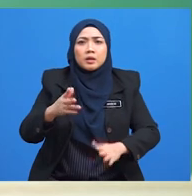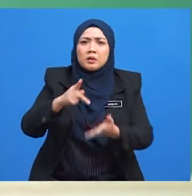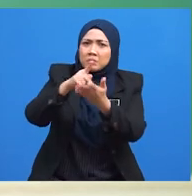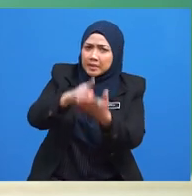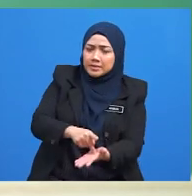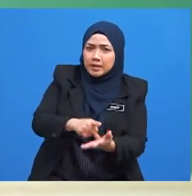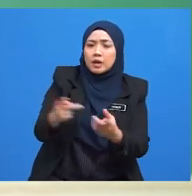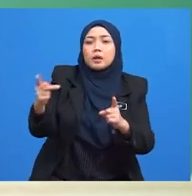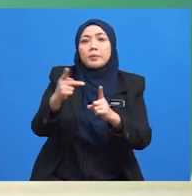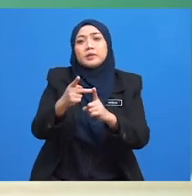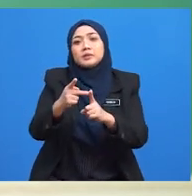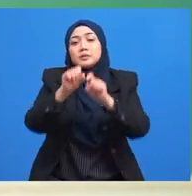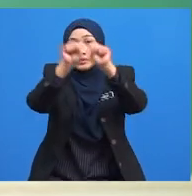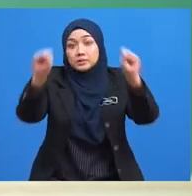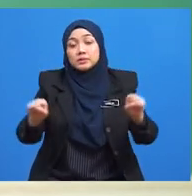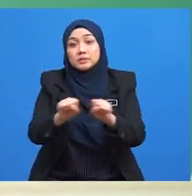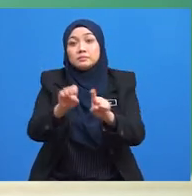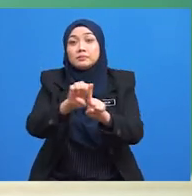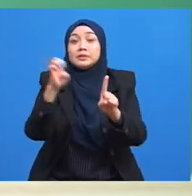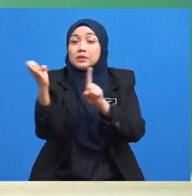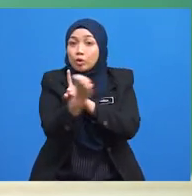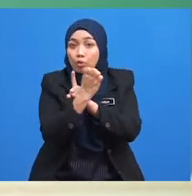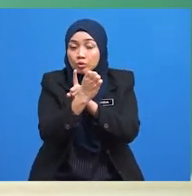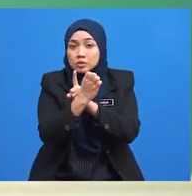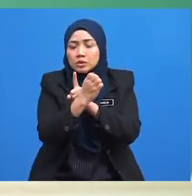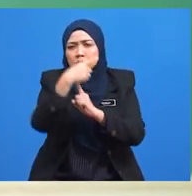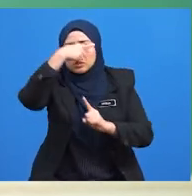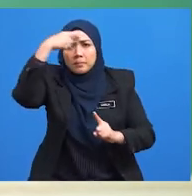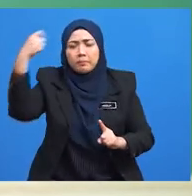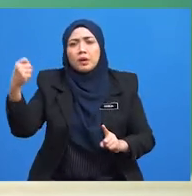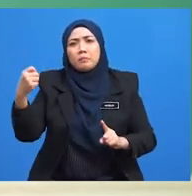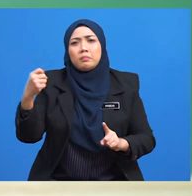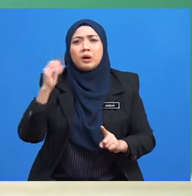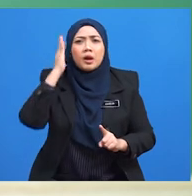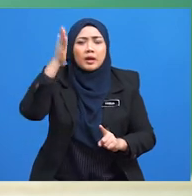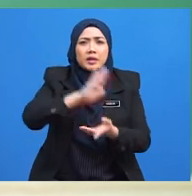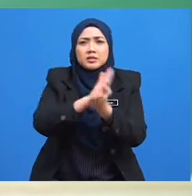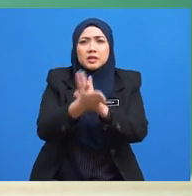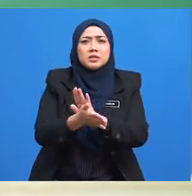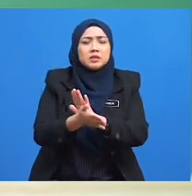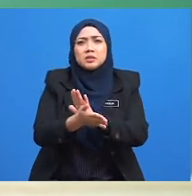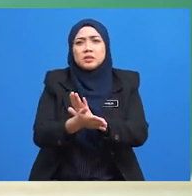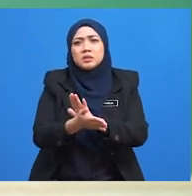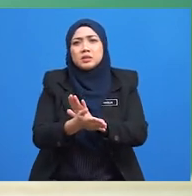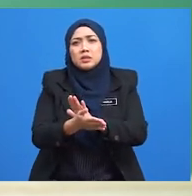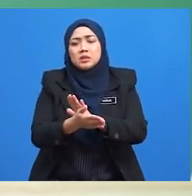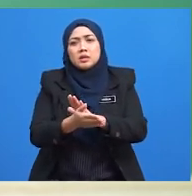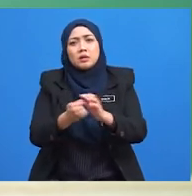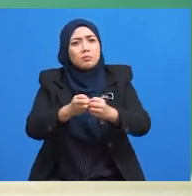kepada sistem ekologi kerana berlakunya kemusnahan ekosistem daratan dan